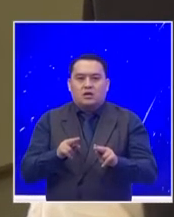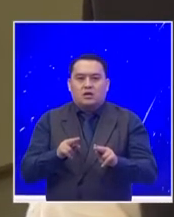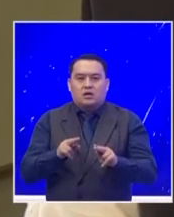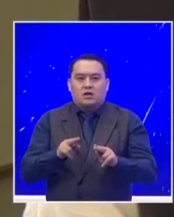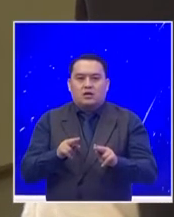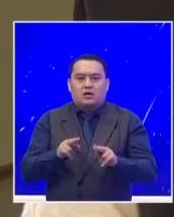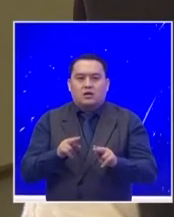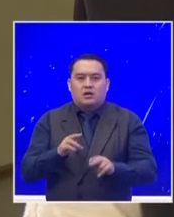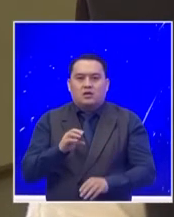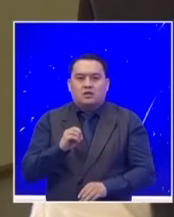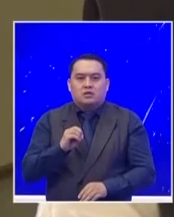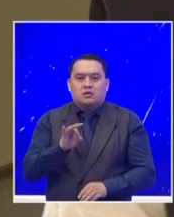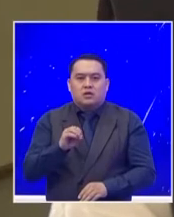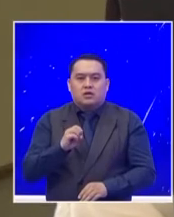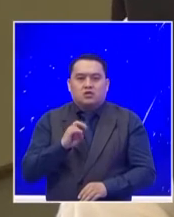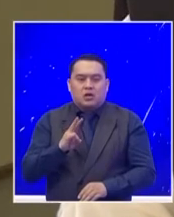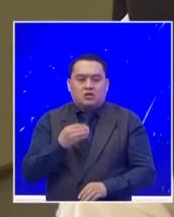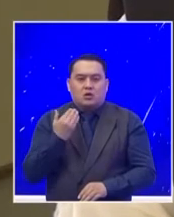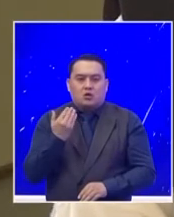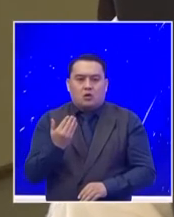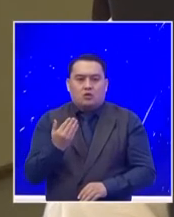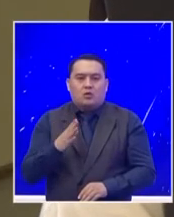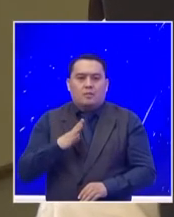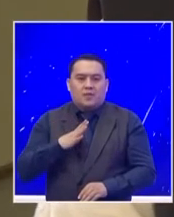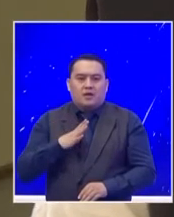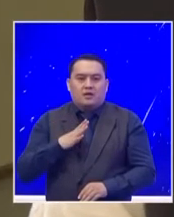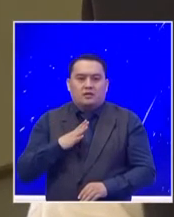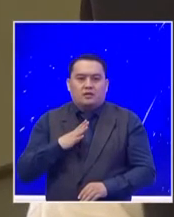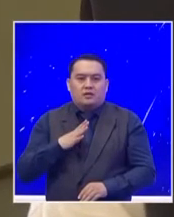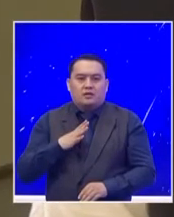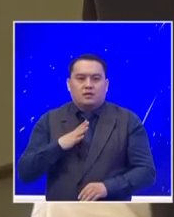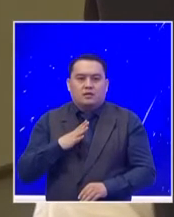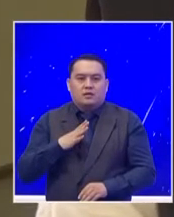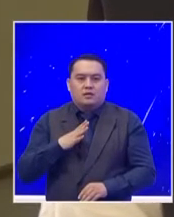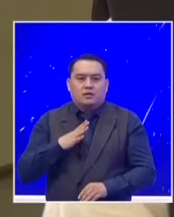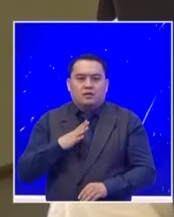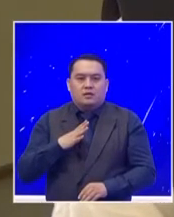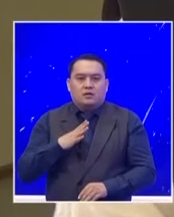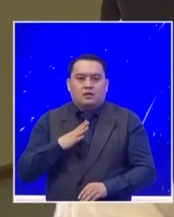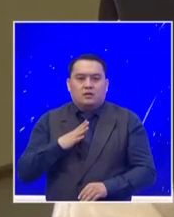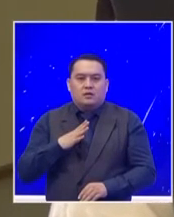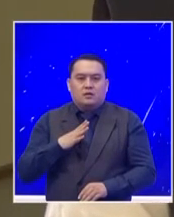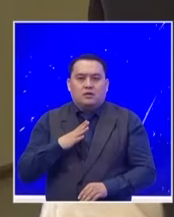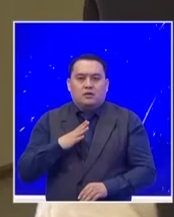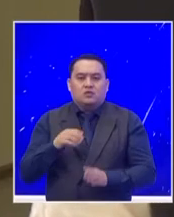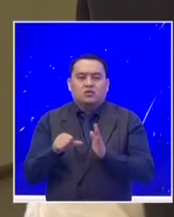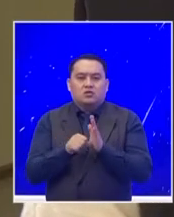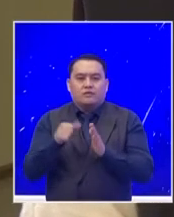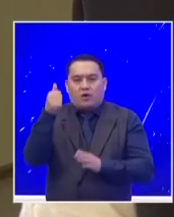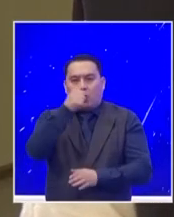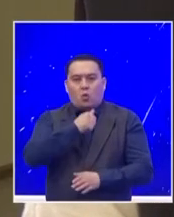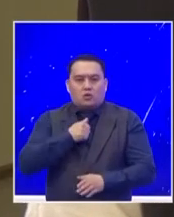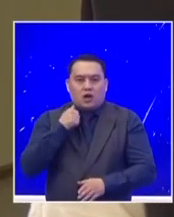Дюзгенбаева сержанта Токтамышева. Сержант у нас работал с 2006 года.